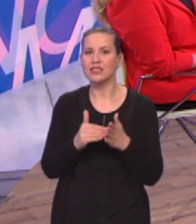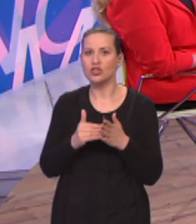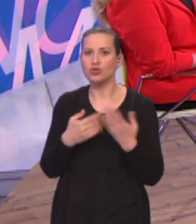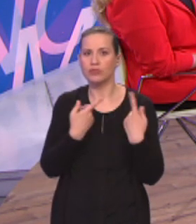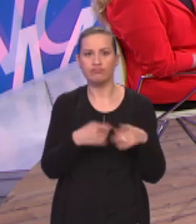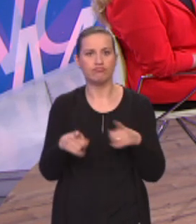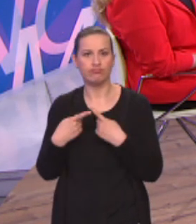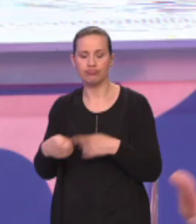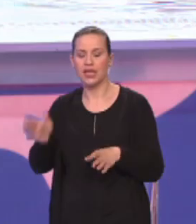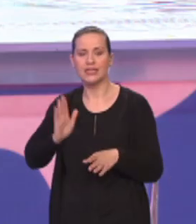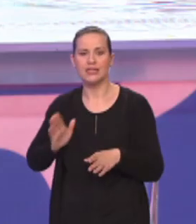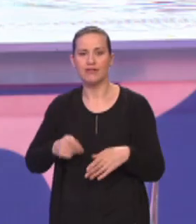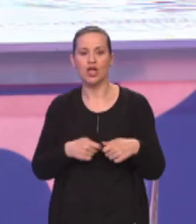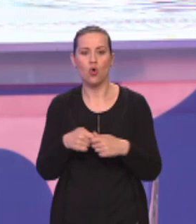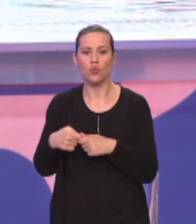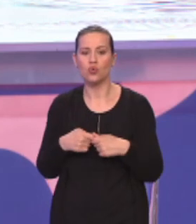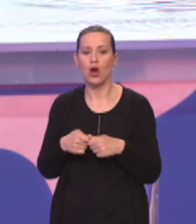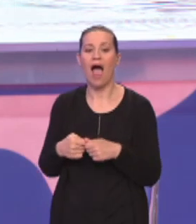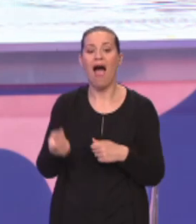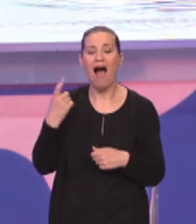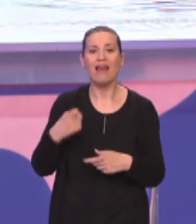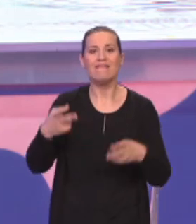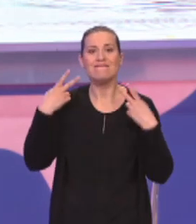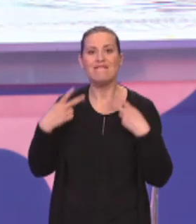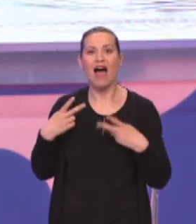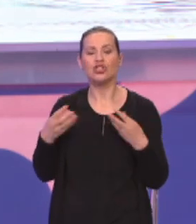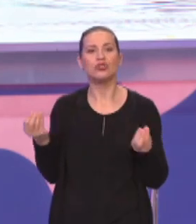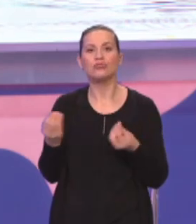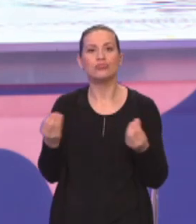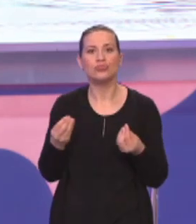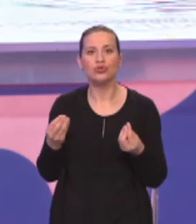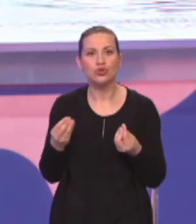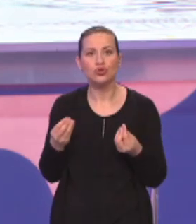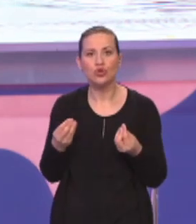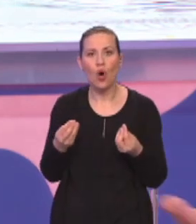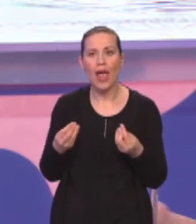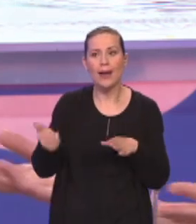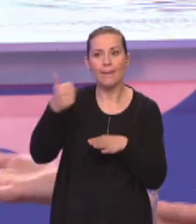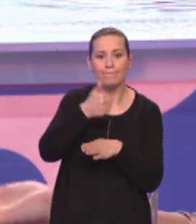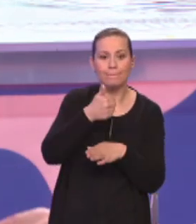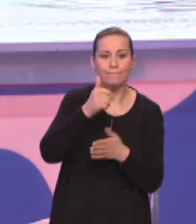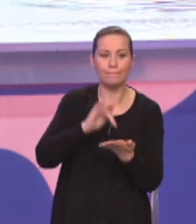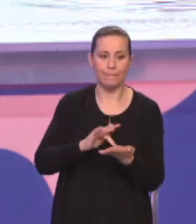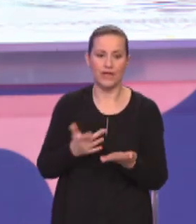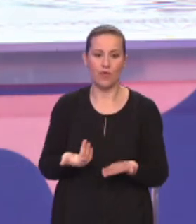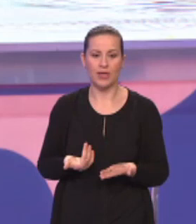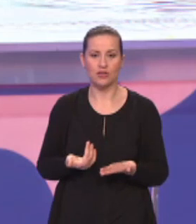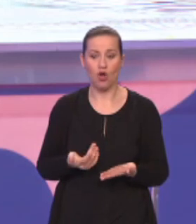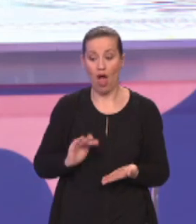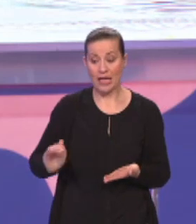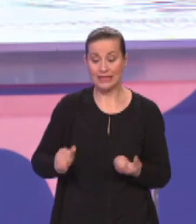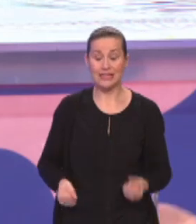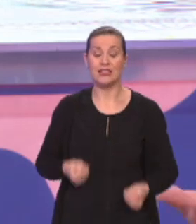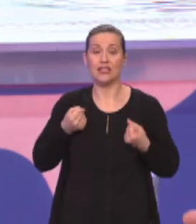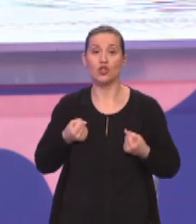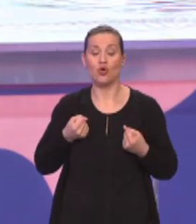različitih civilnih udruga, ali jako je važno što ćemo uzeti za prioritet. Je li za prioritet dijete sa